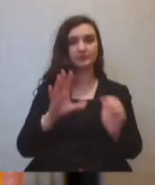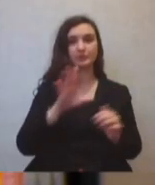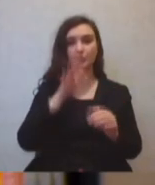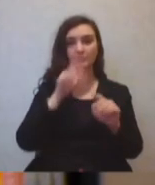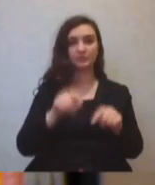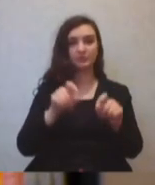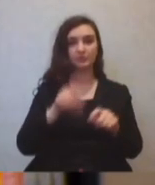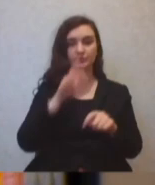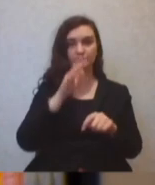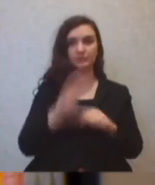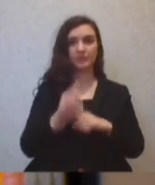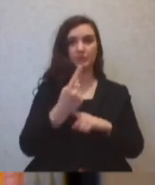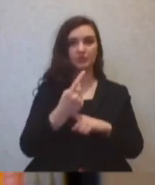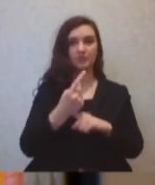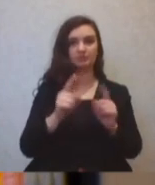ოფნისას აღმოჩნდა